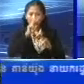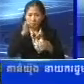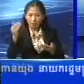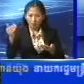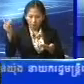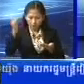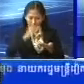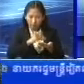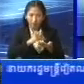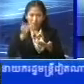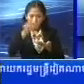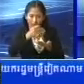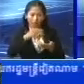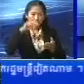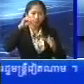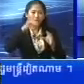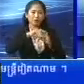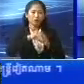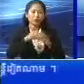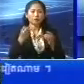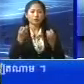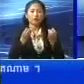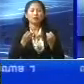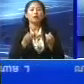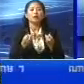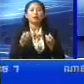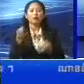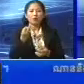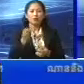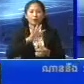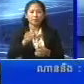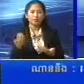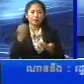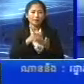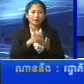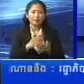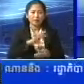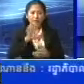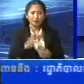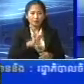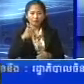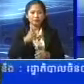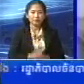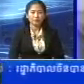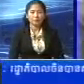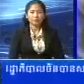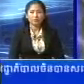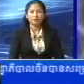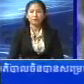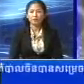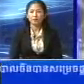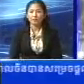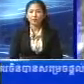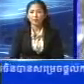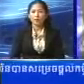នុងវិស័យផលិតកម្មស្រូវអង្ករឲ្យបានច្រើនបន្ថែមទៀតខណៈដែលប្រទេសកម្ពុជាមានអំណោយផលខ្ពស់ប